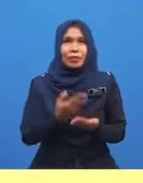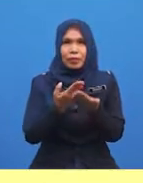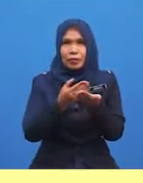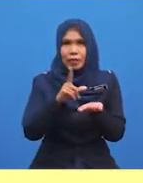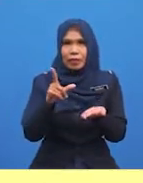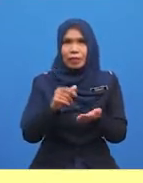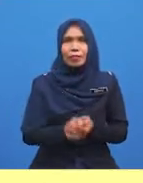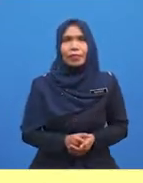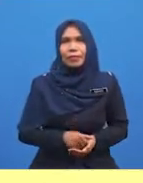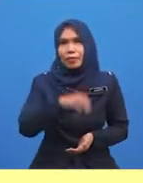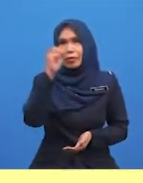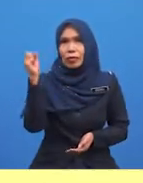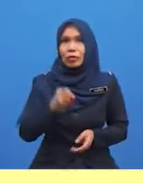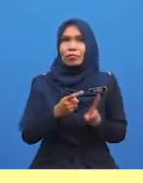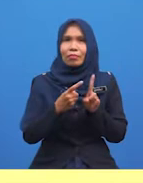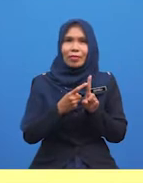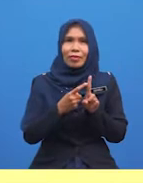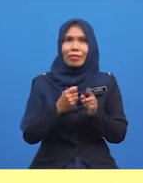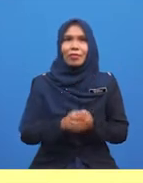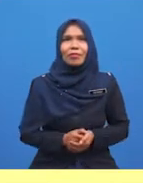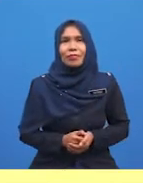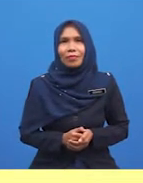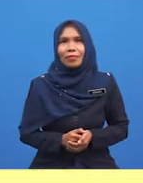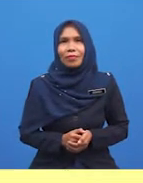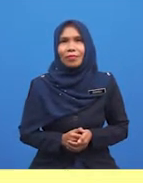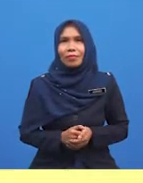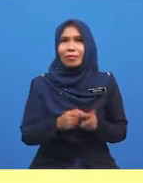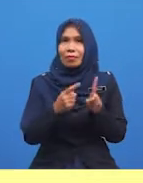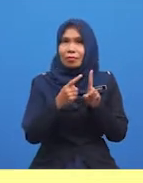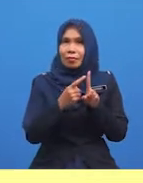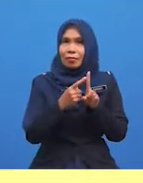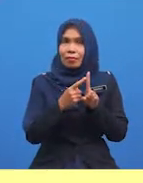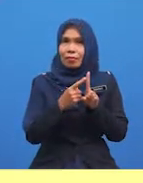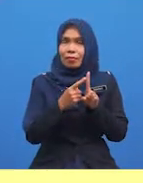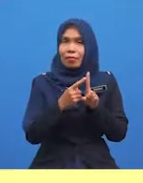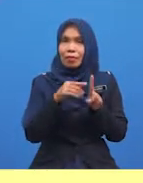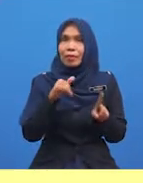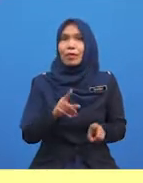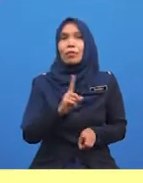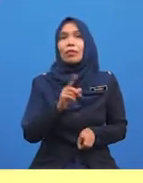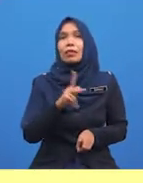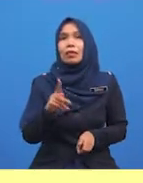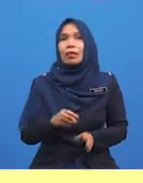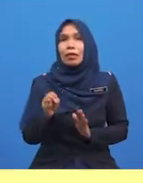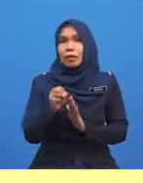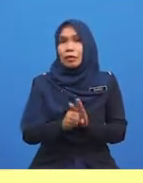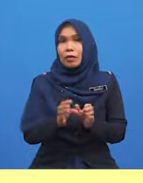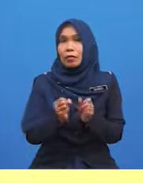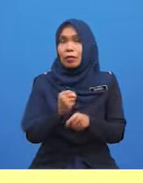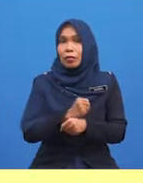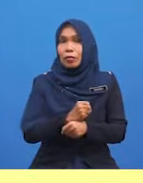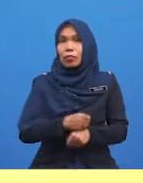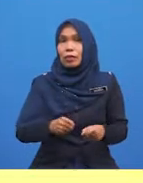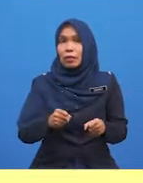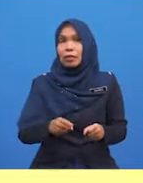Baiklah, soalan pertama. Yang manakah membentuk sistem pentadbiran kerajaan